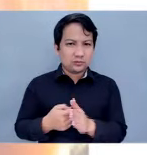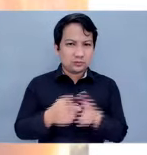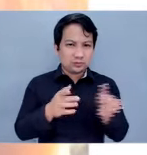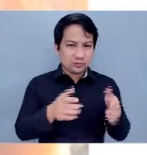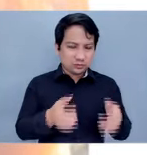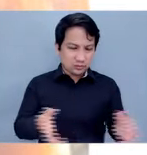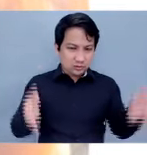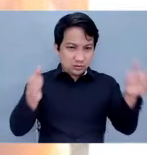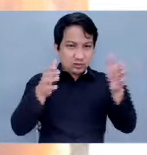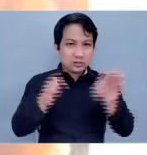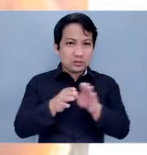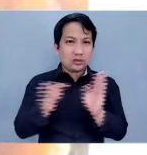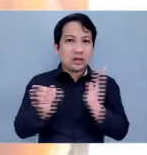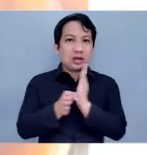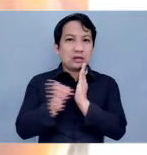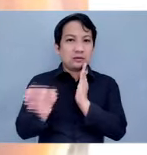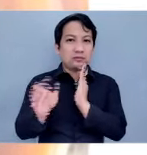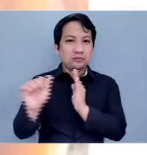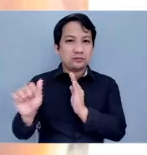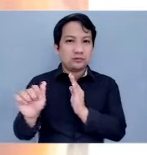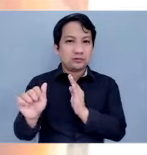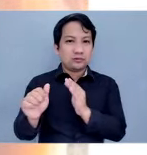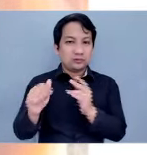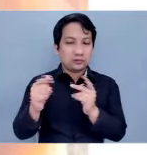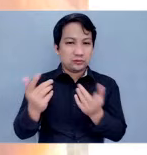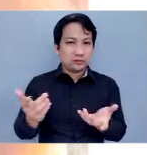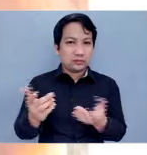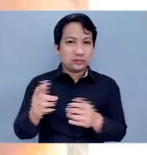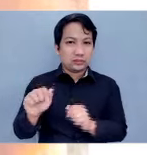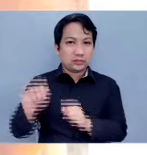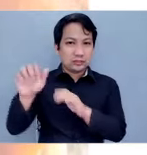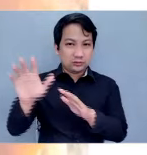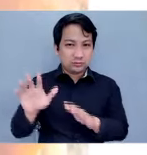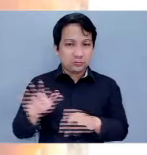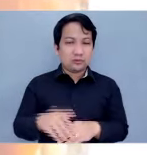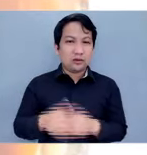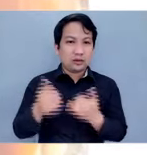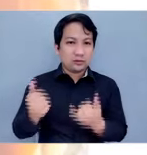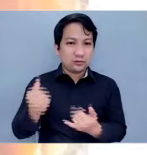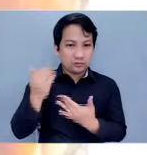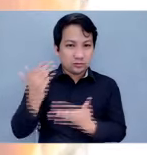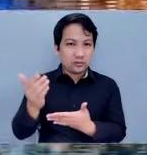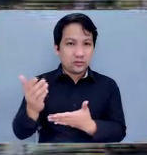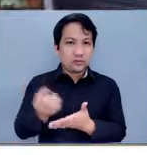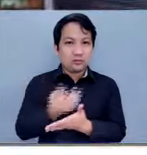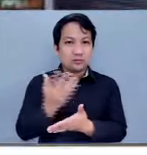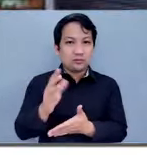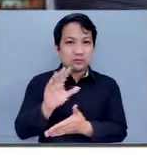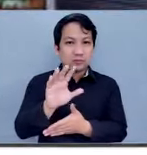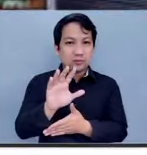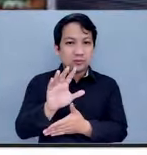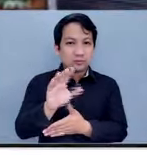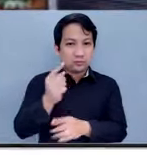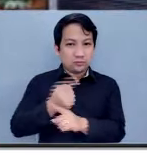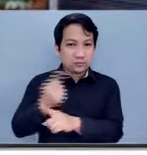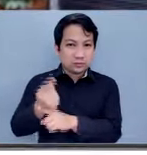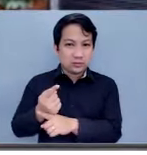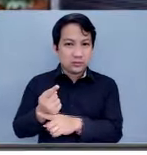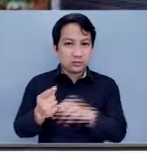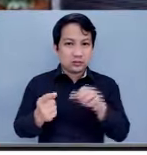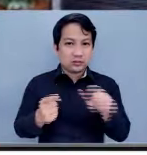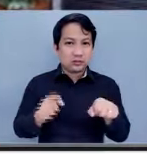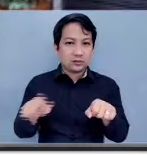hanggang sa magkaroon na sila ng physical store sa Antipolo. Sa ngayon, kumikita na ng 5 digits kada buwan ang empanada ni